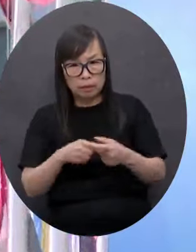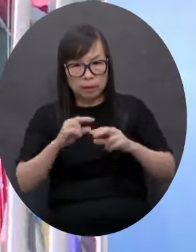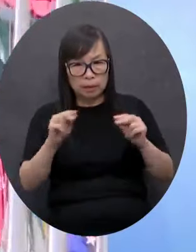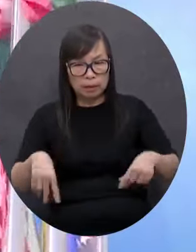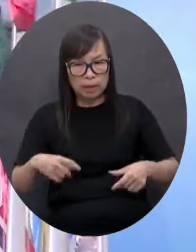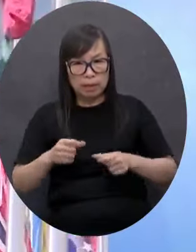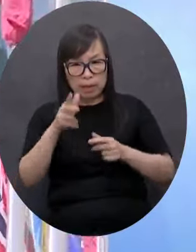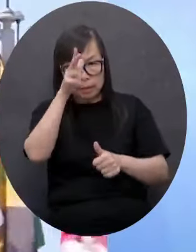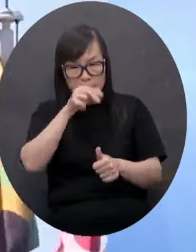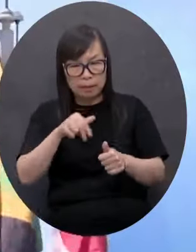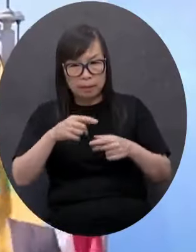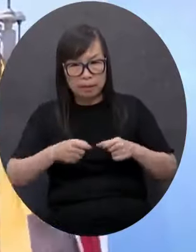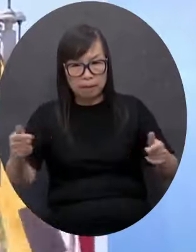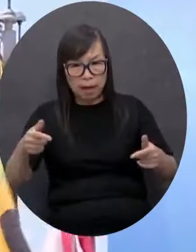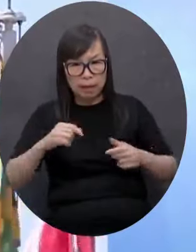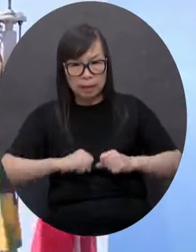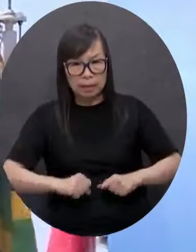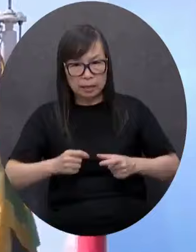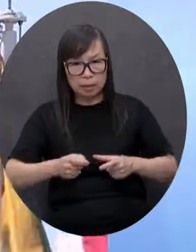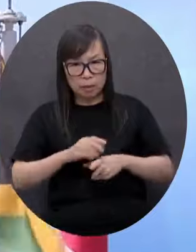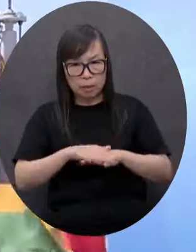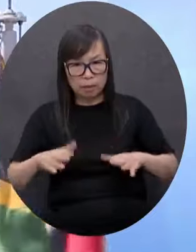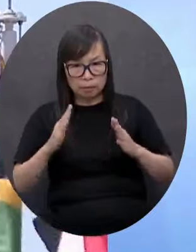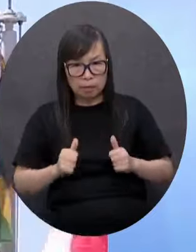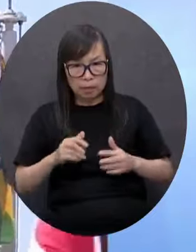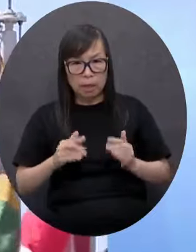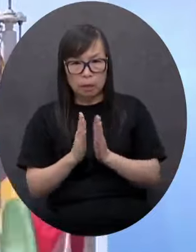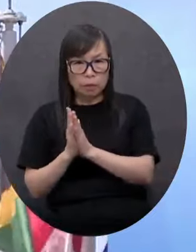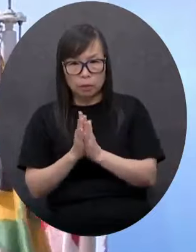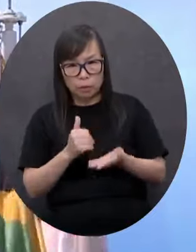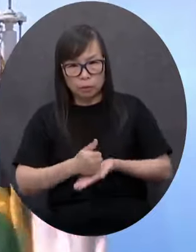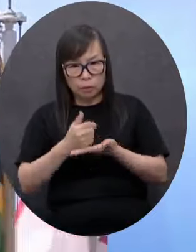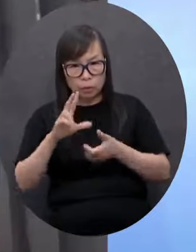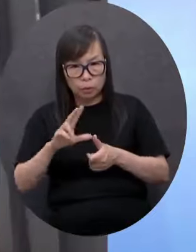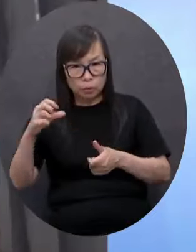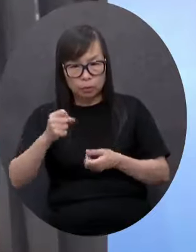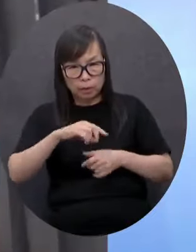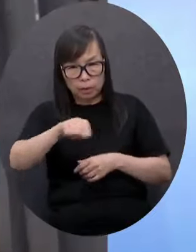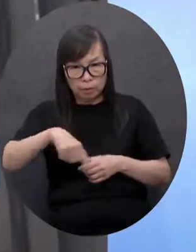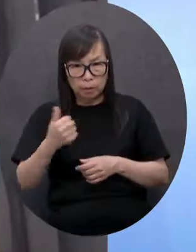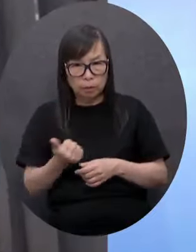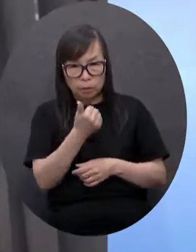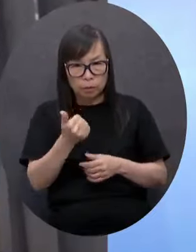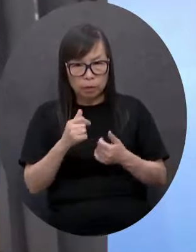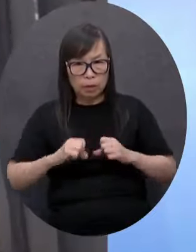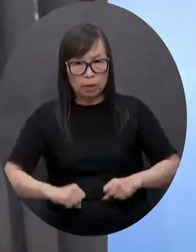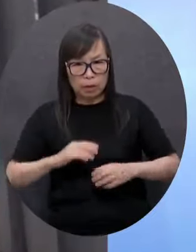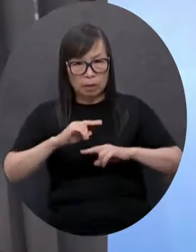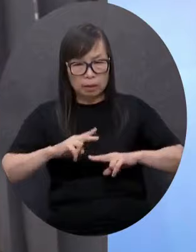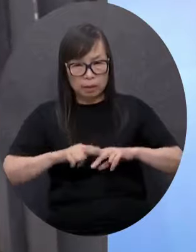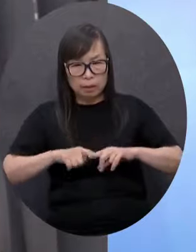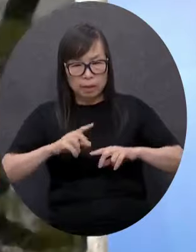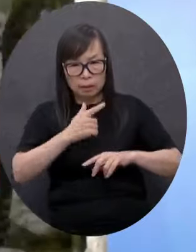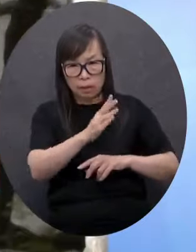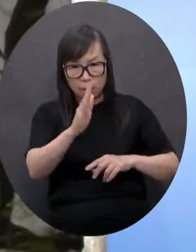泛政治化，亦都要坚持公平正义，互相尊重主权和领土完整，坚持和捍卫真正的